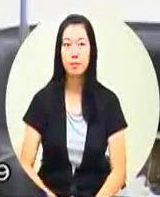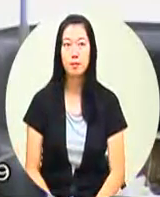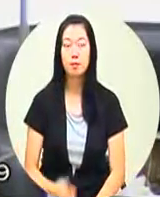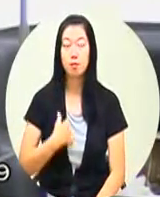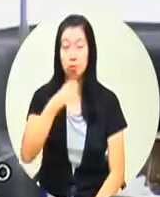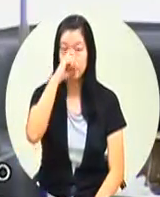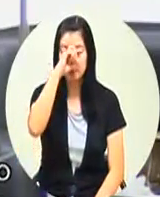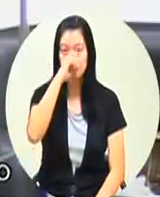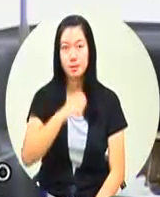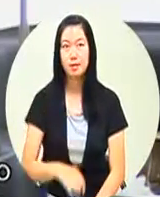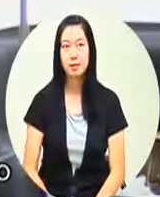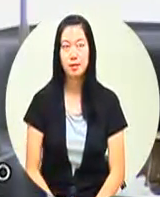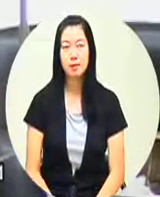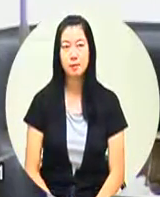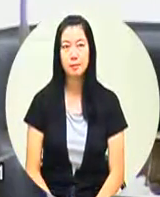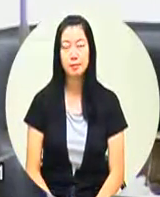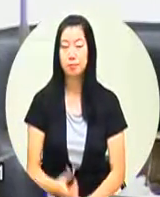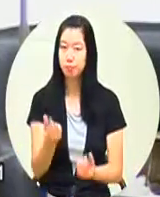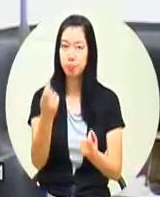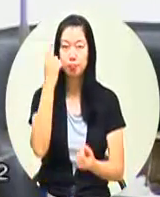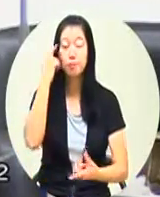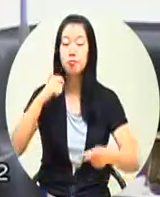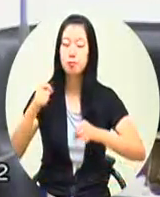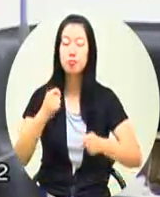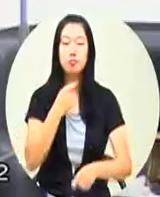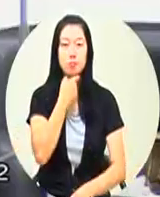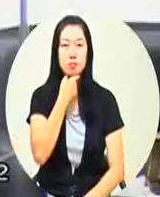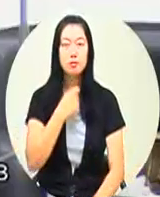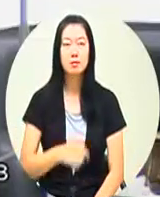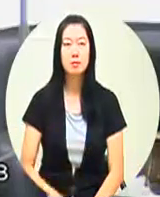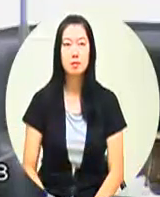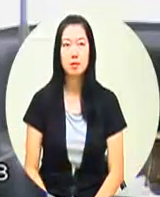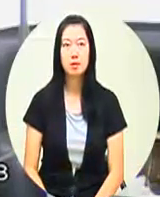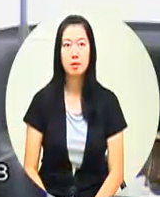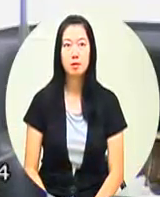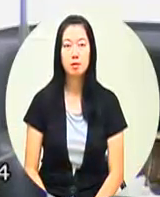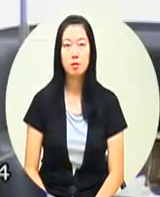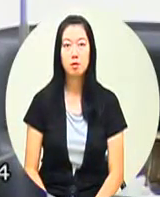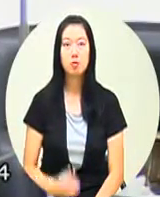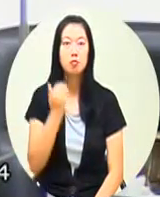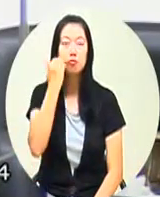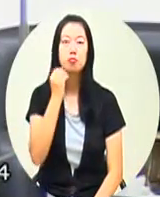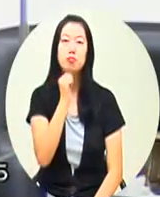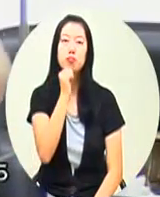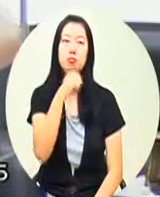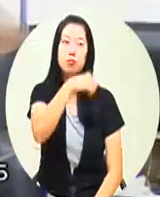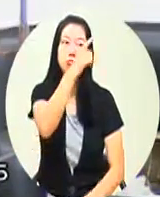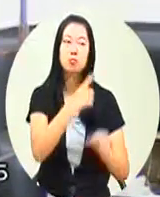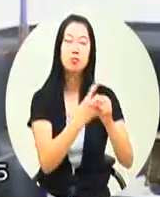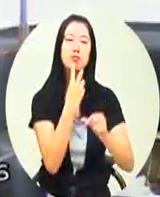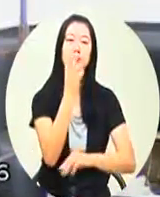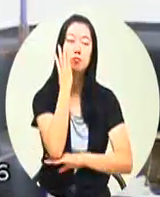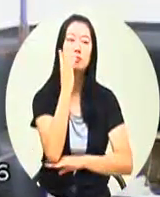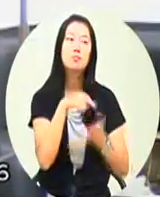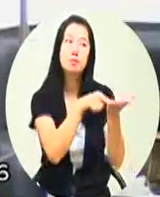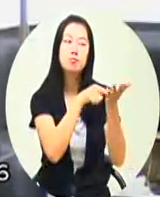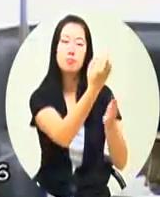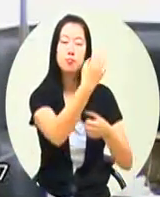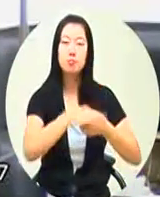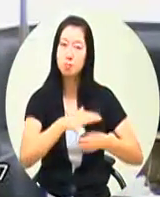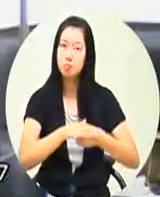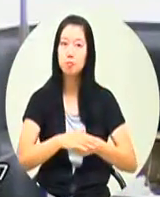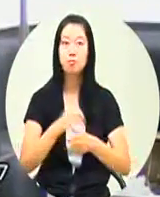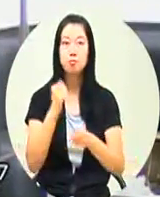爱计划，啊个无钱的，所以个中特级是做一个全面改